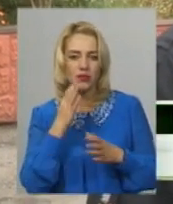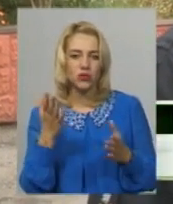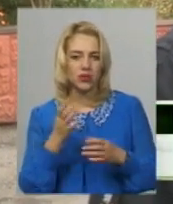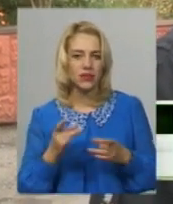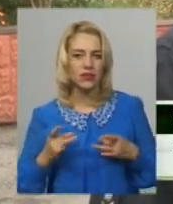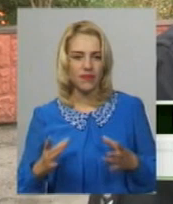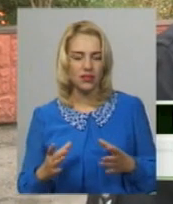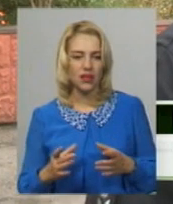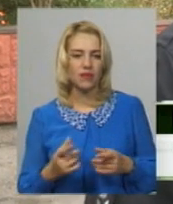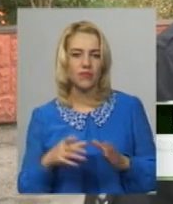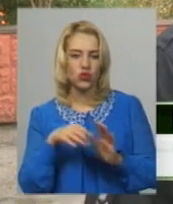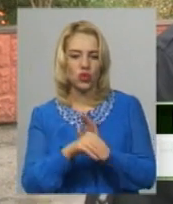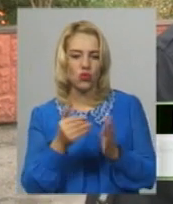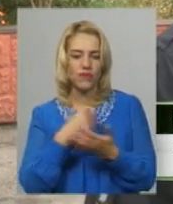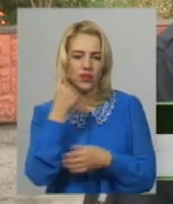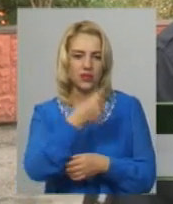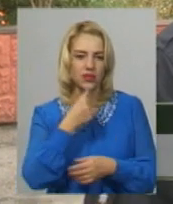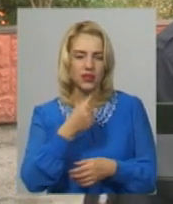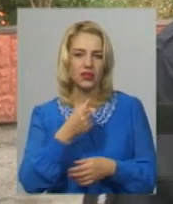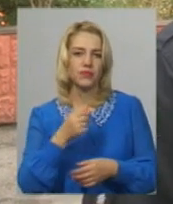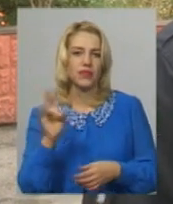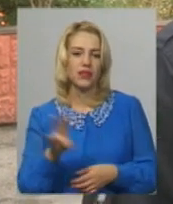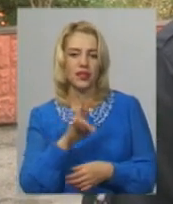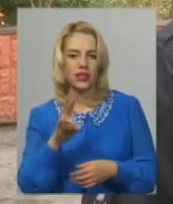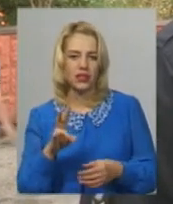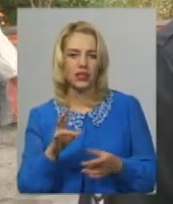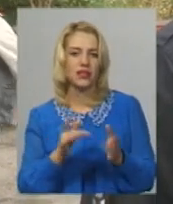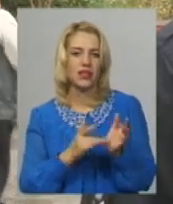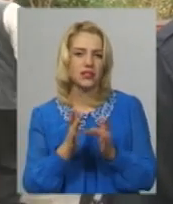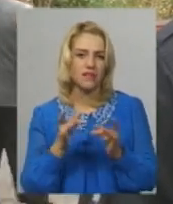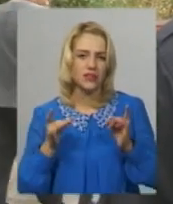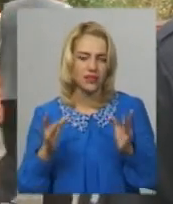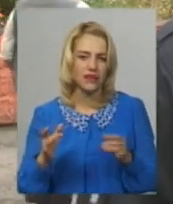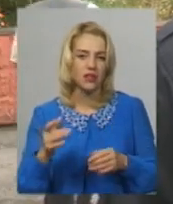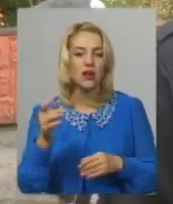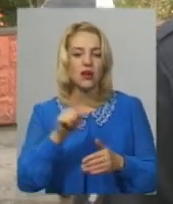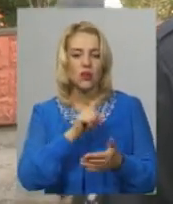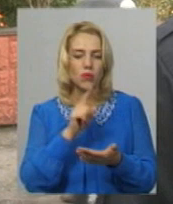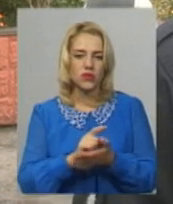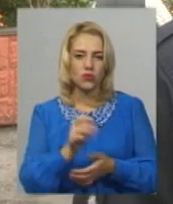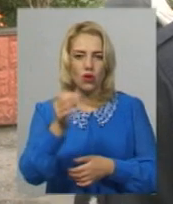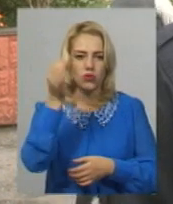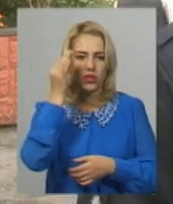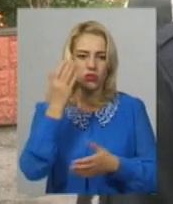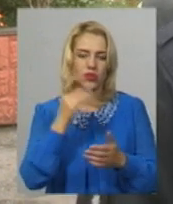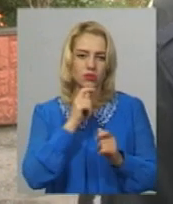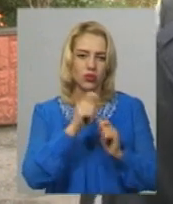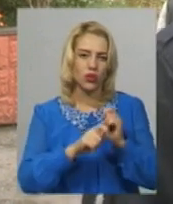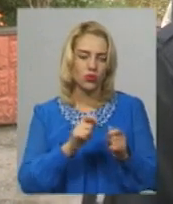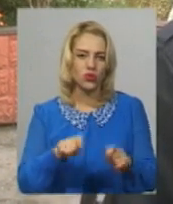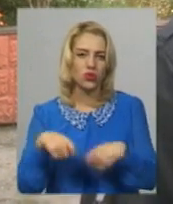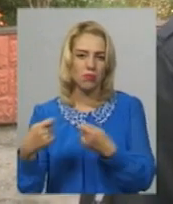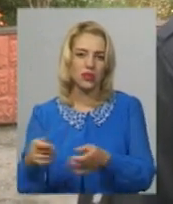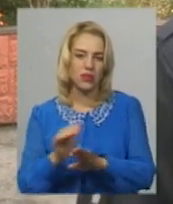свята, починаючи Новий рік, релігійні, різдвяні свята. Згадуємо обов'язково якісь подаруночки,